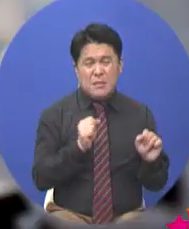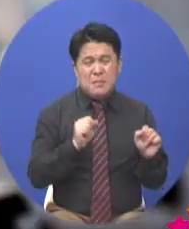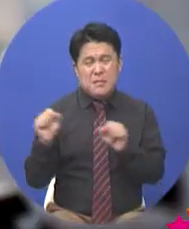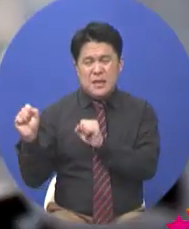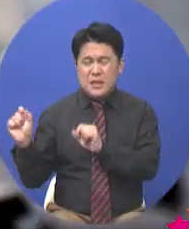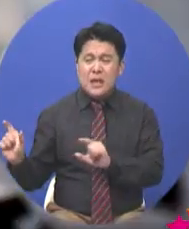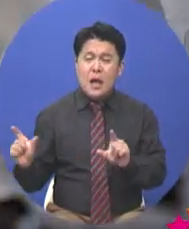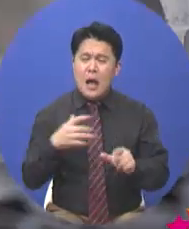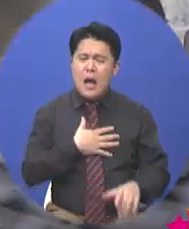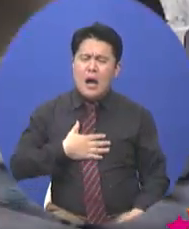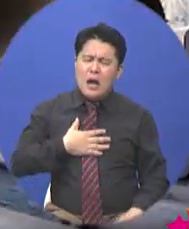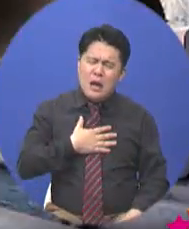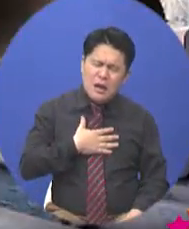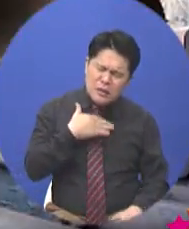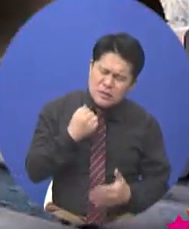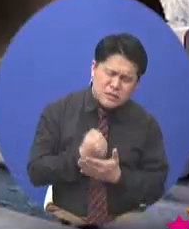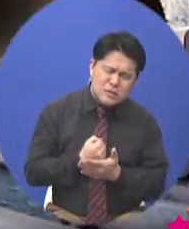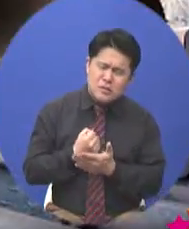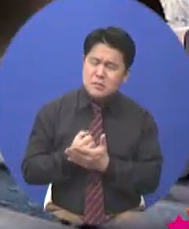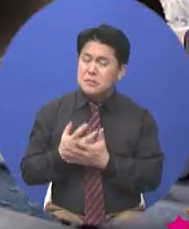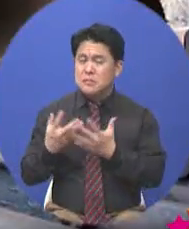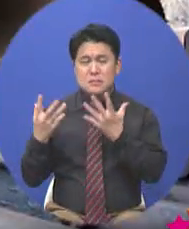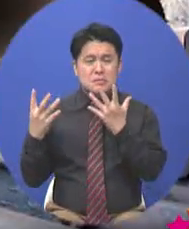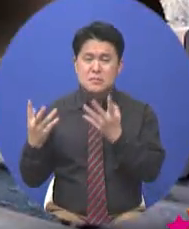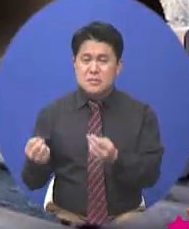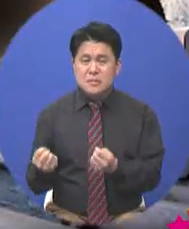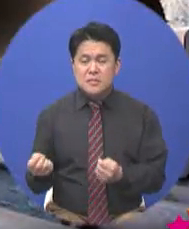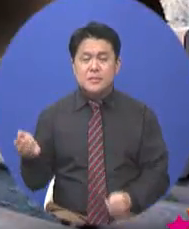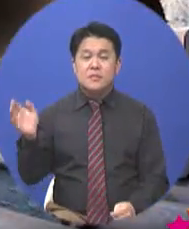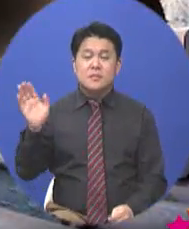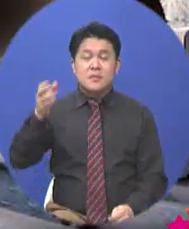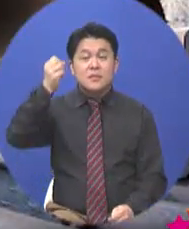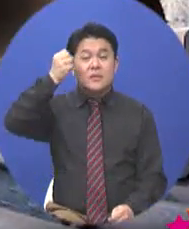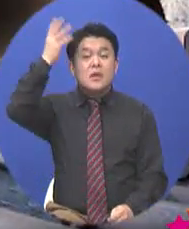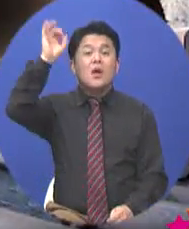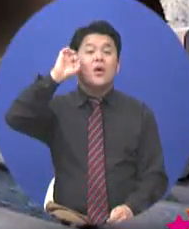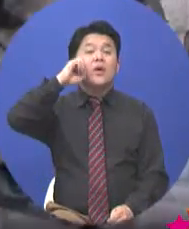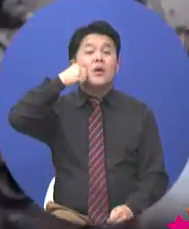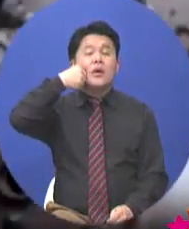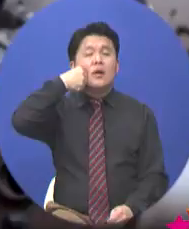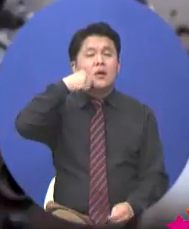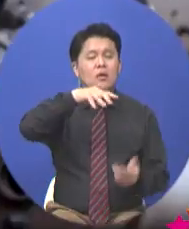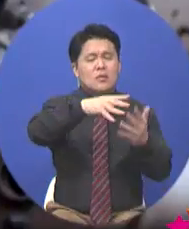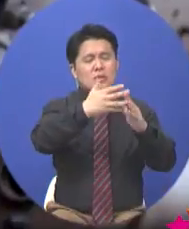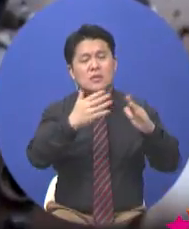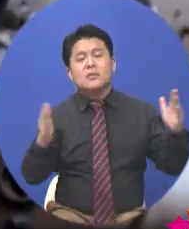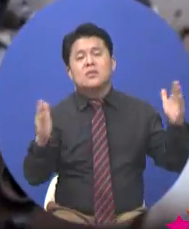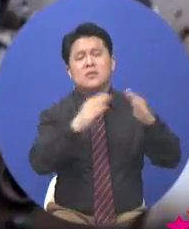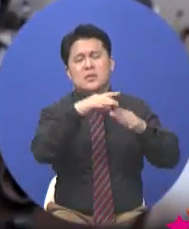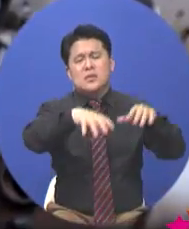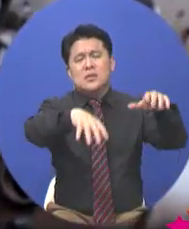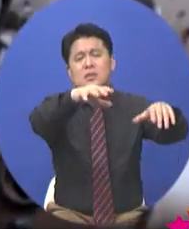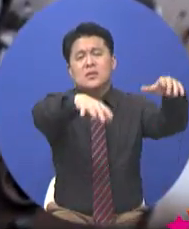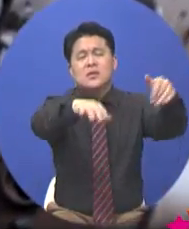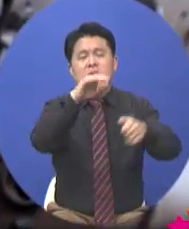한만 지난 살이 서른도 많어 그대도 잊지 못할